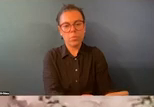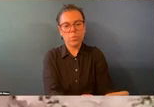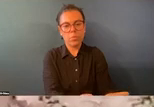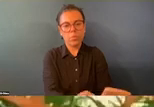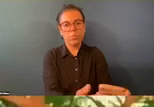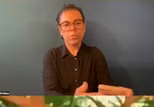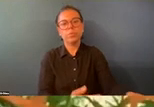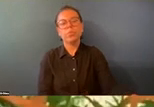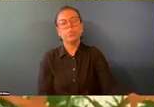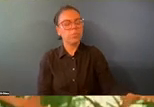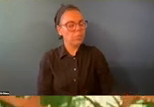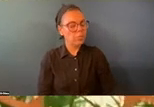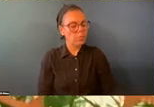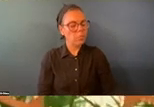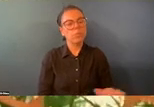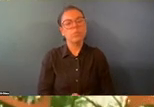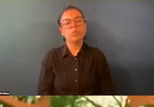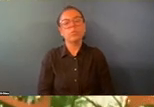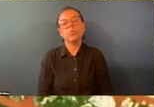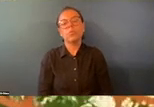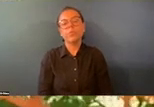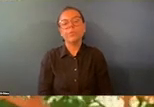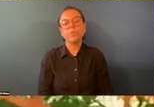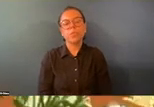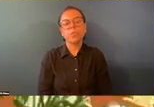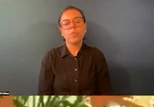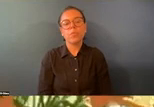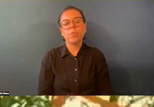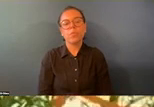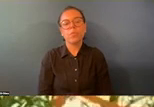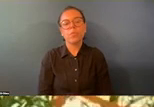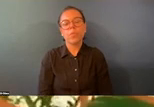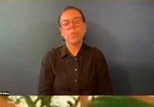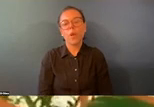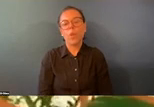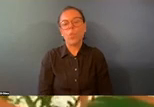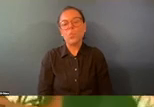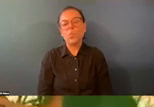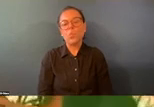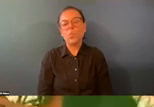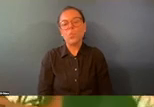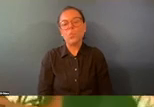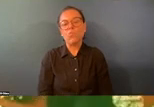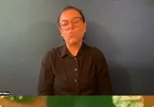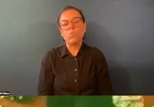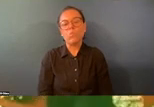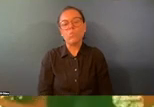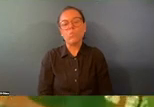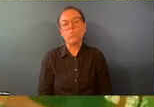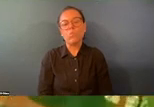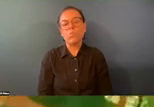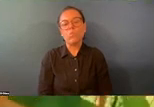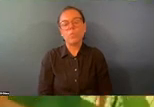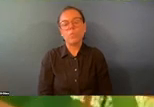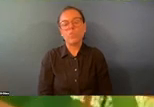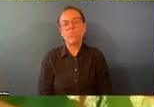استفاده کلان می‌بریم. ما فرزندان و همه اویله‌هامون همه ما ایرو زمین هم خوراک هم شوکه